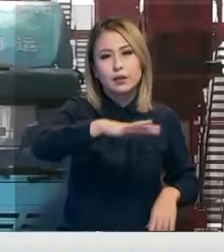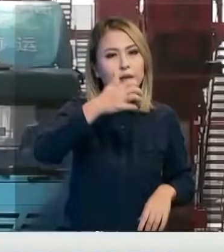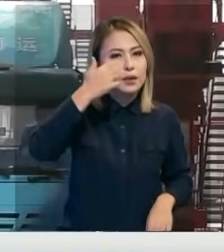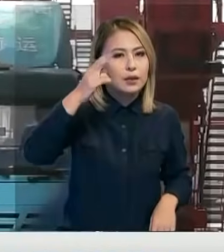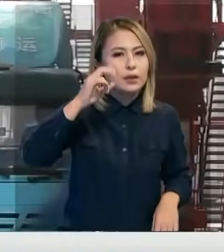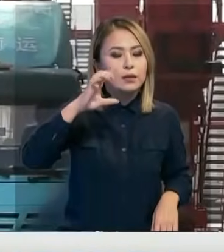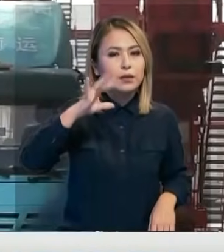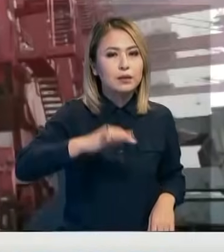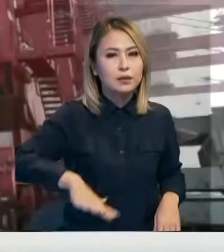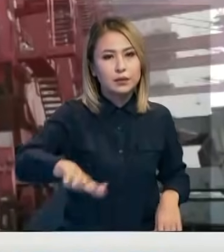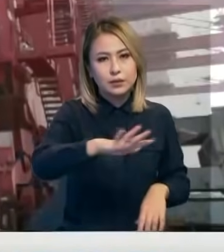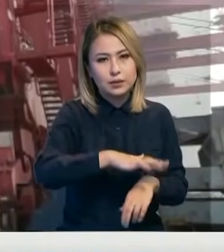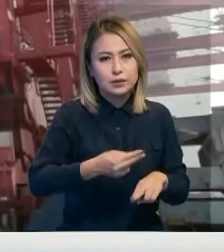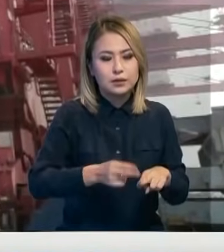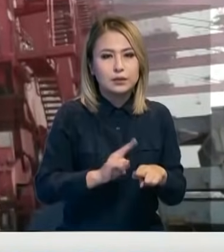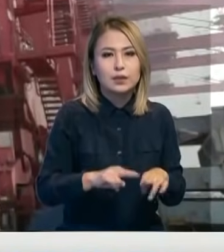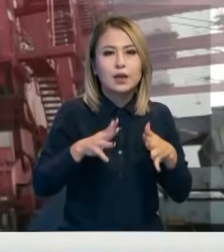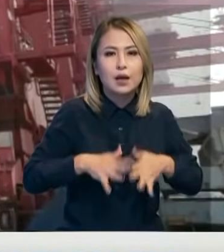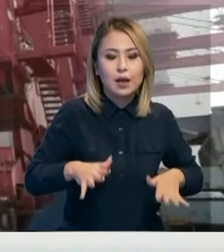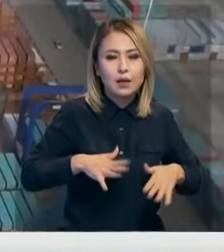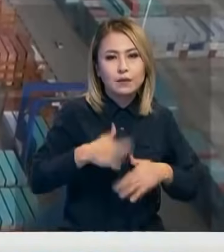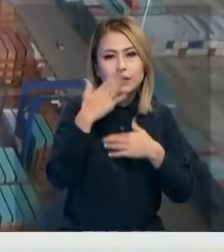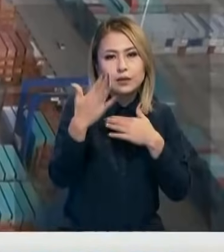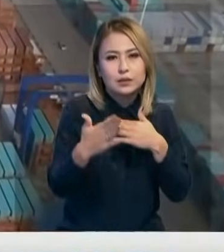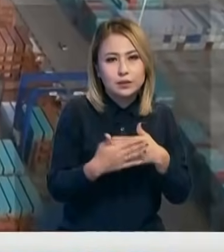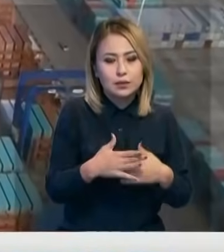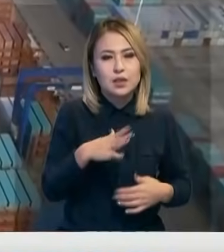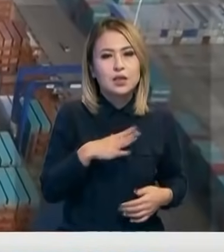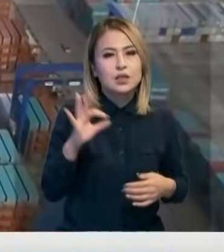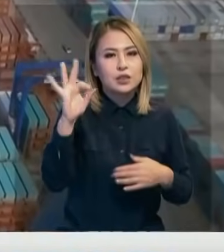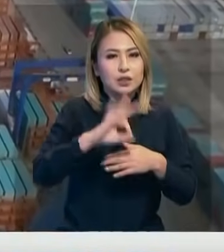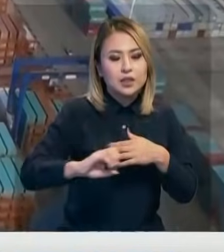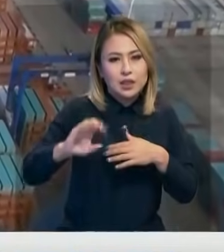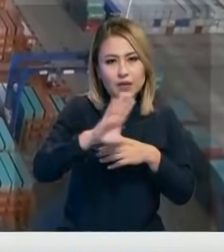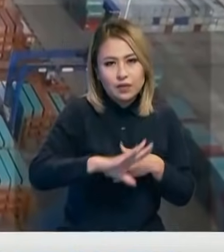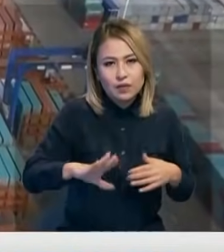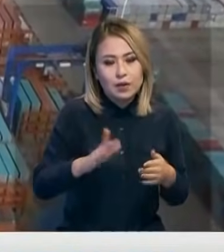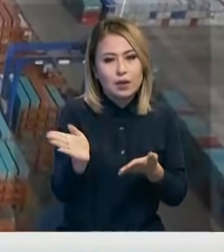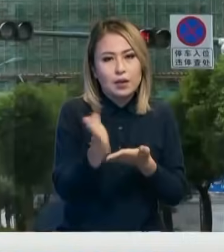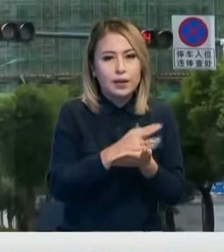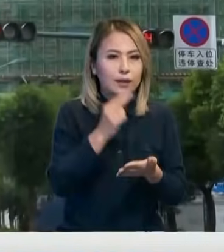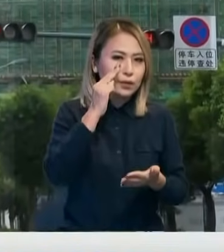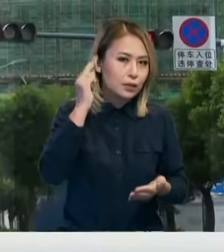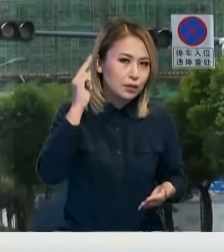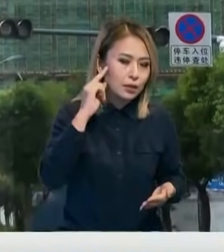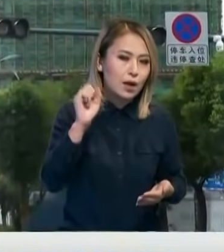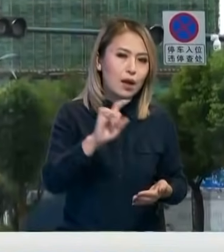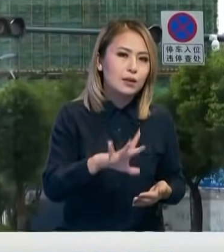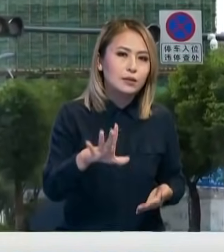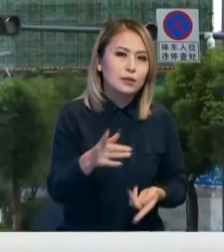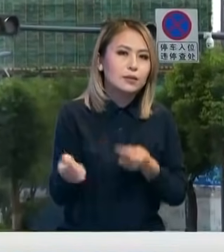Каспий жағалауындағы елдерге, Кавказ, Таяу Шығыс пен Шығыс Еуропаға және кері бағытта Қытай мен Азия тынық мұхит